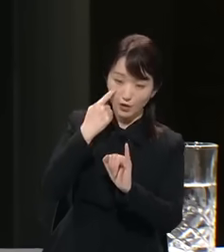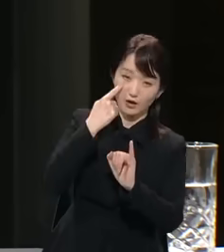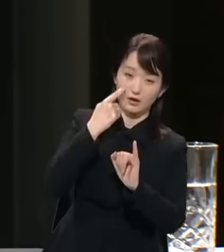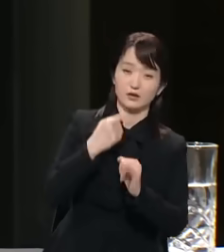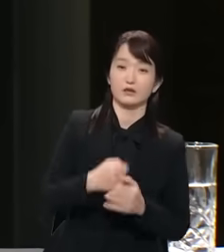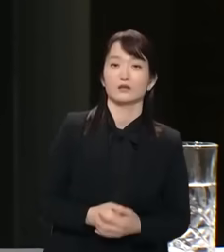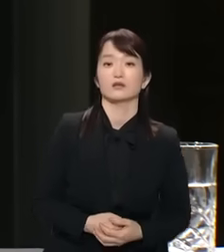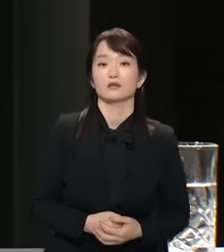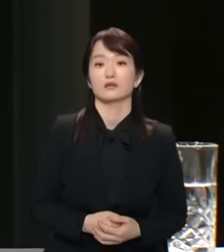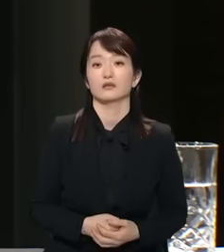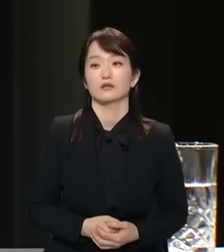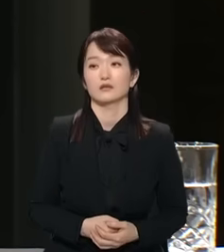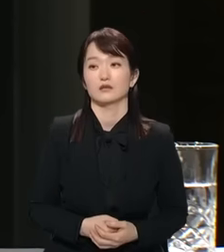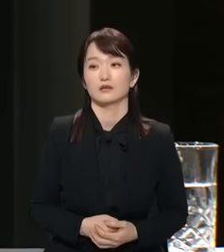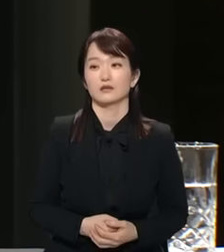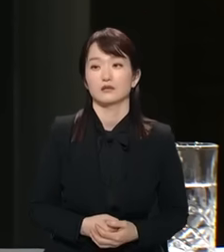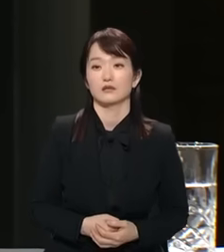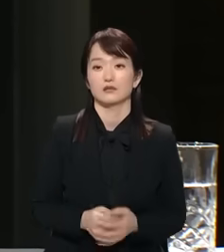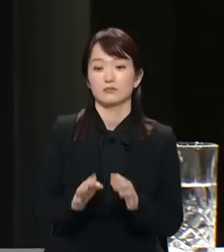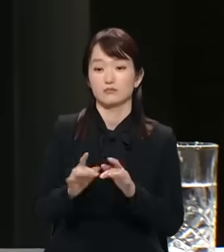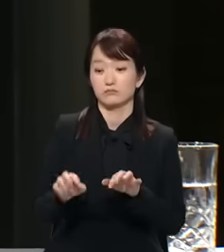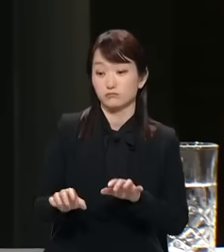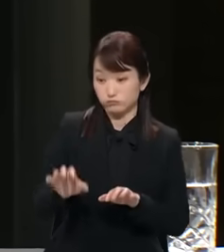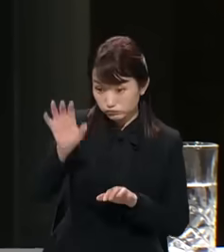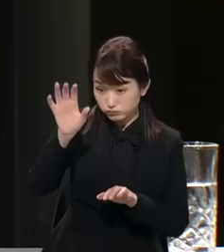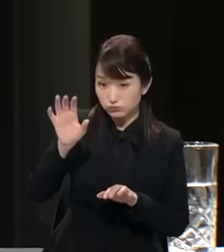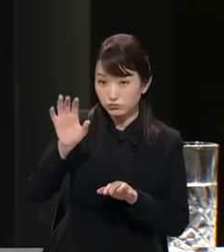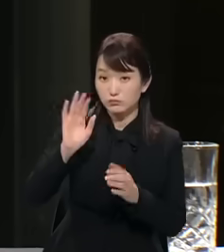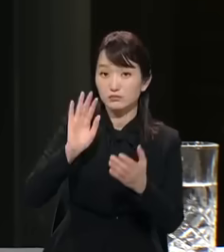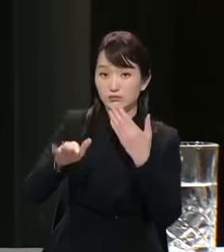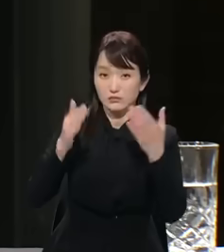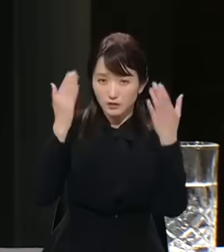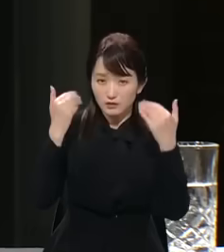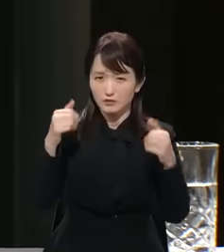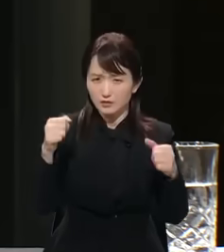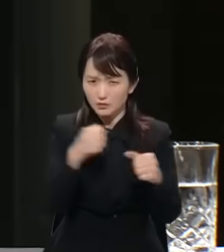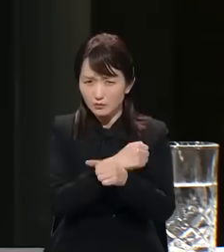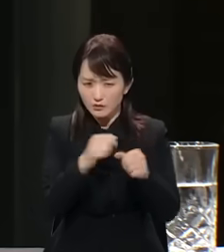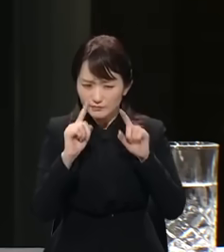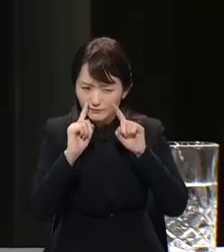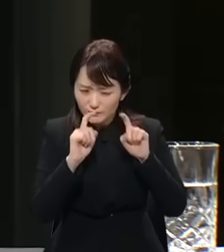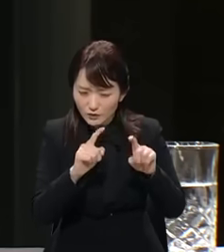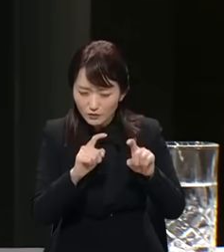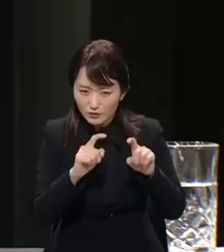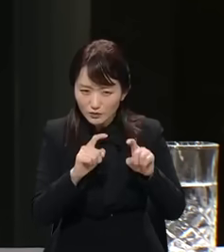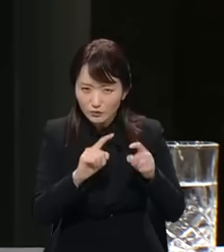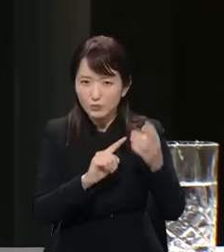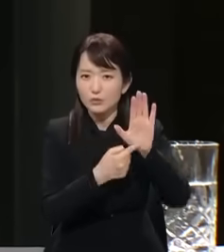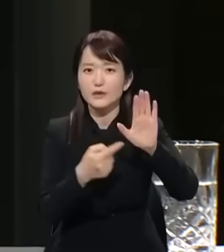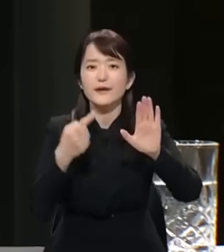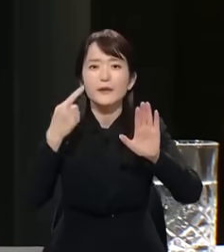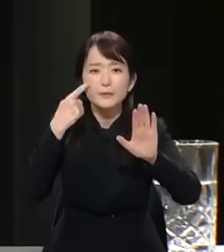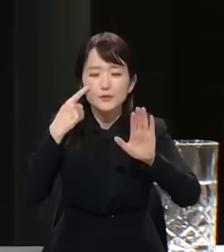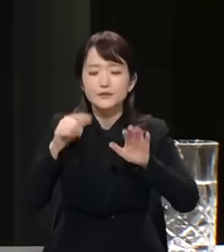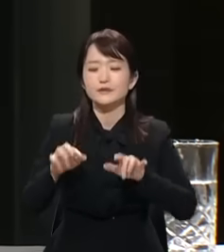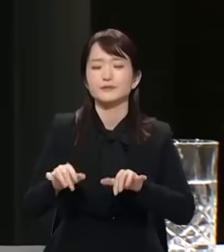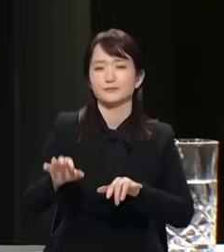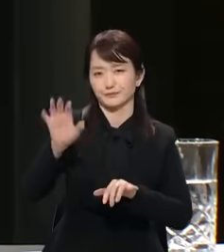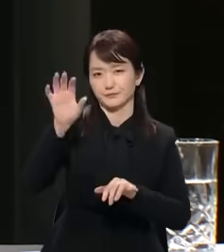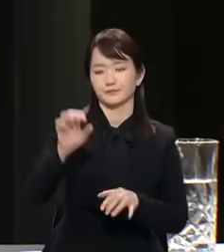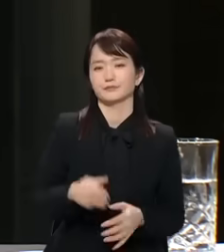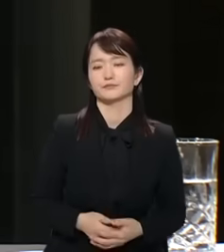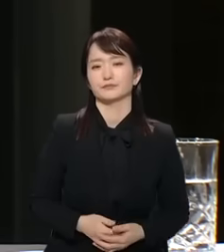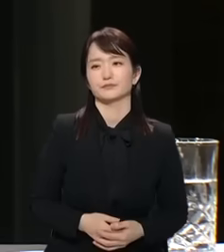자 그런데 아까 들으신 그 글이 올라오고 나서 학폭 의혹 이걸 아예 그냥 공론화 하자 뭐 이런 글이 올라왔더라고요 맞습니다